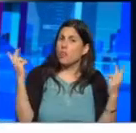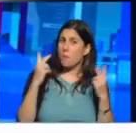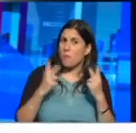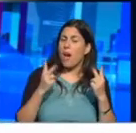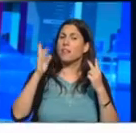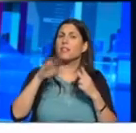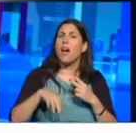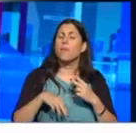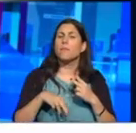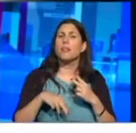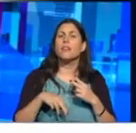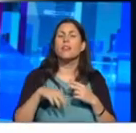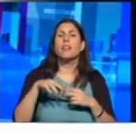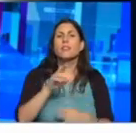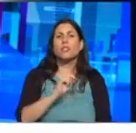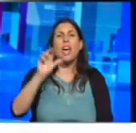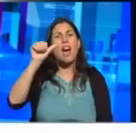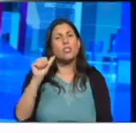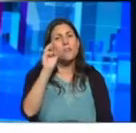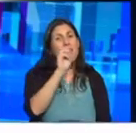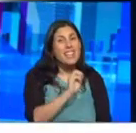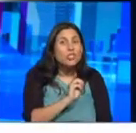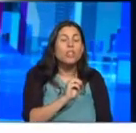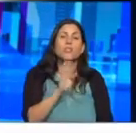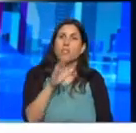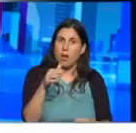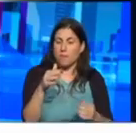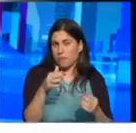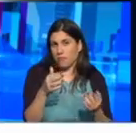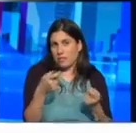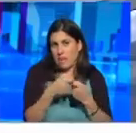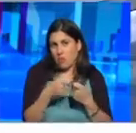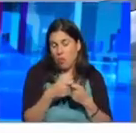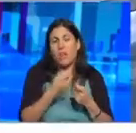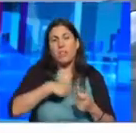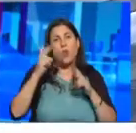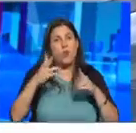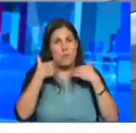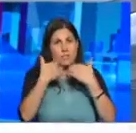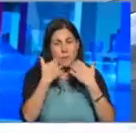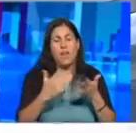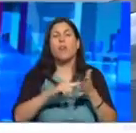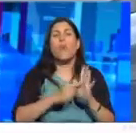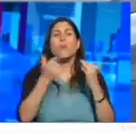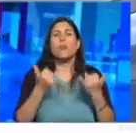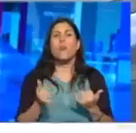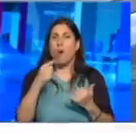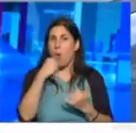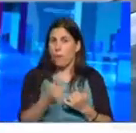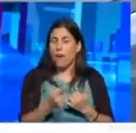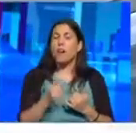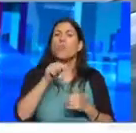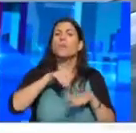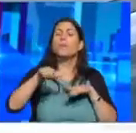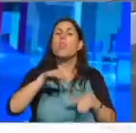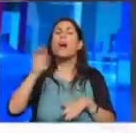את עניין ארנון מילצ'ן, שהוא ככה עומד במרכז העניינים. אנחנו יכולים לספר שגורם היום אומר לנו שראש